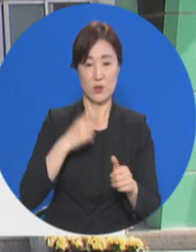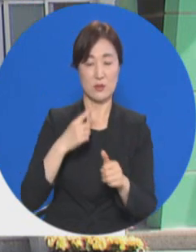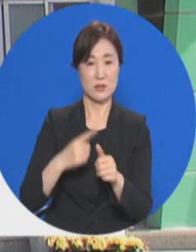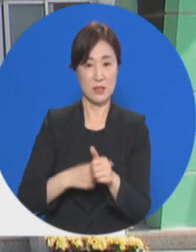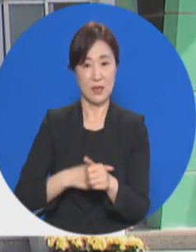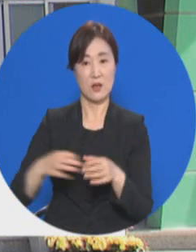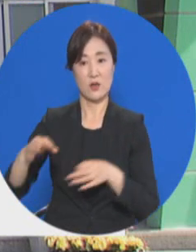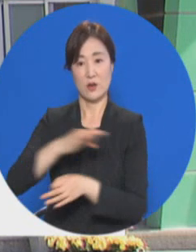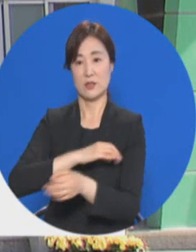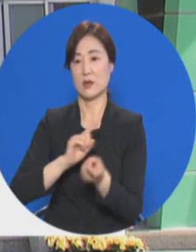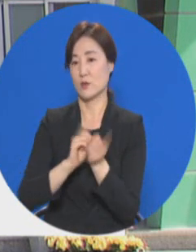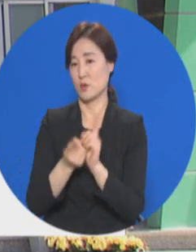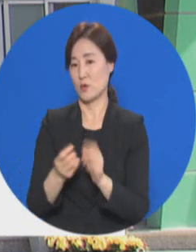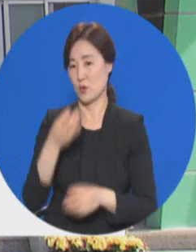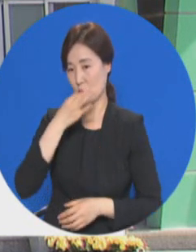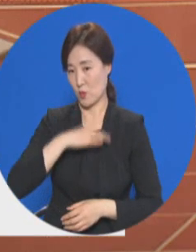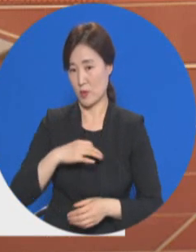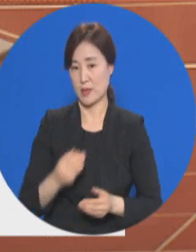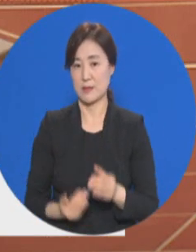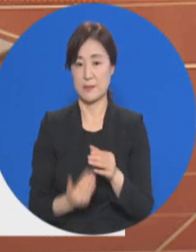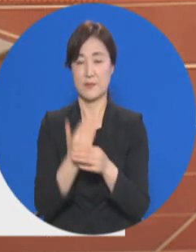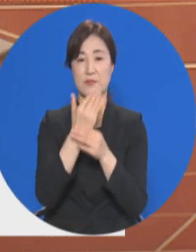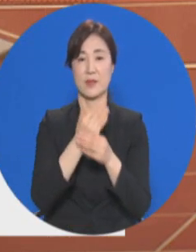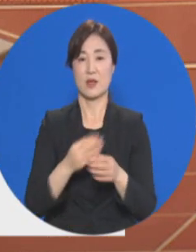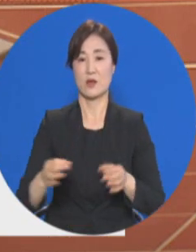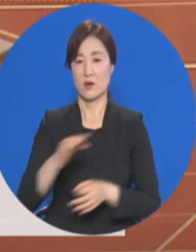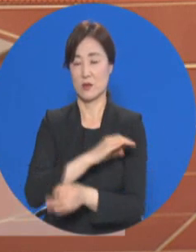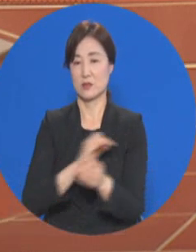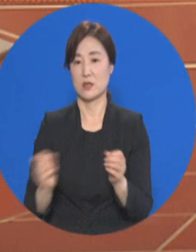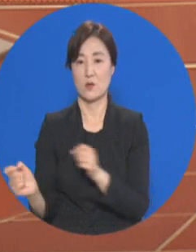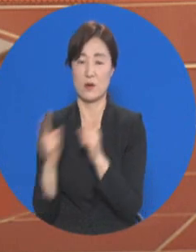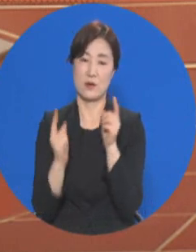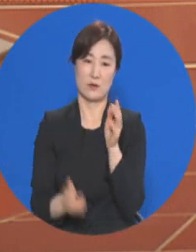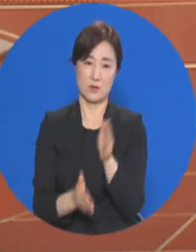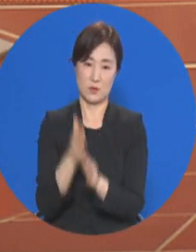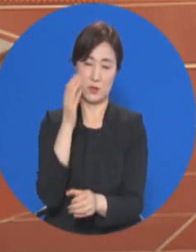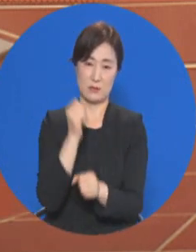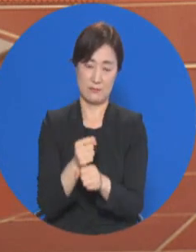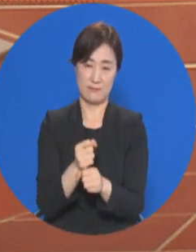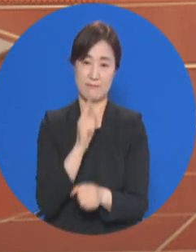경제가 상생 효과를 발휘하는 경제 활력 도시로 구체화하겠다고 밝혔습니다.